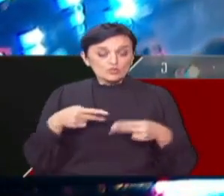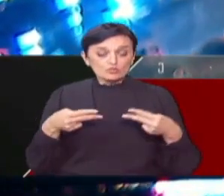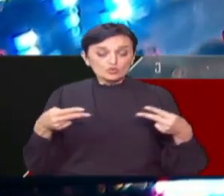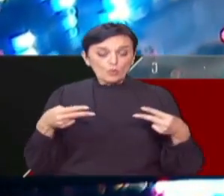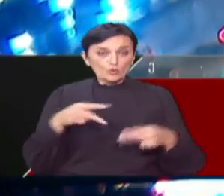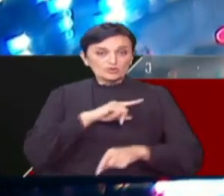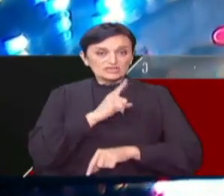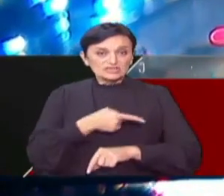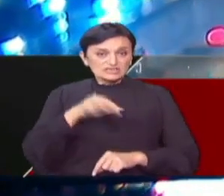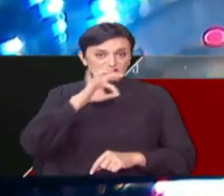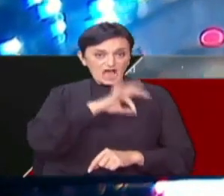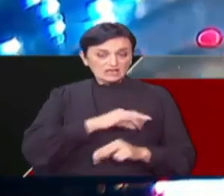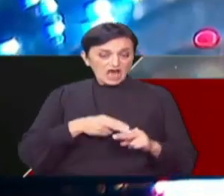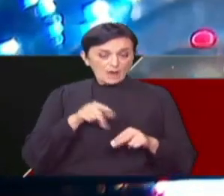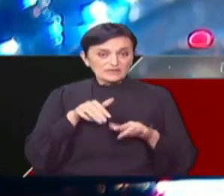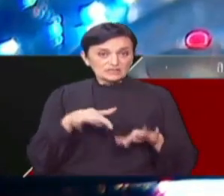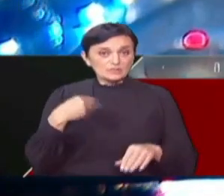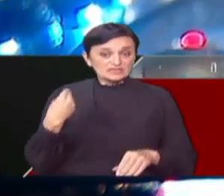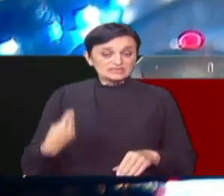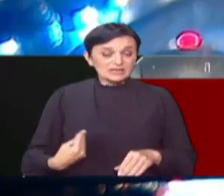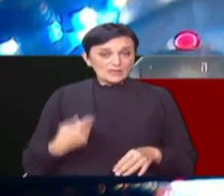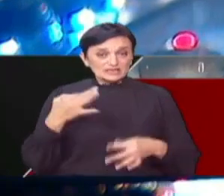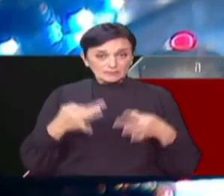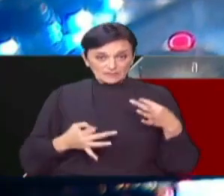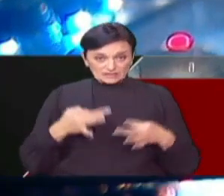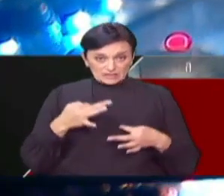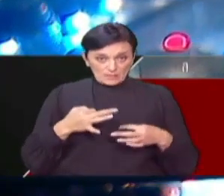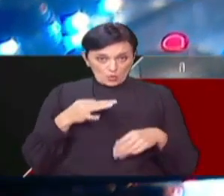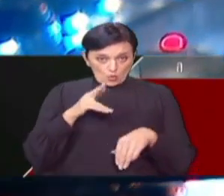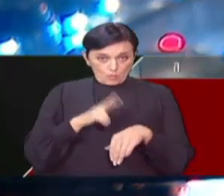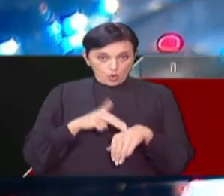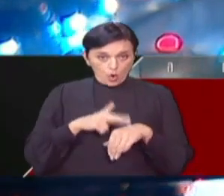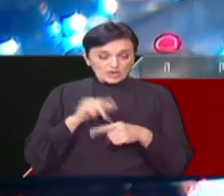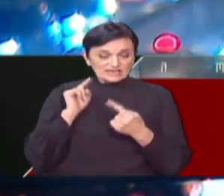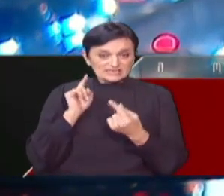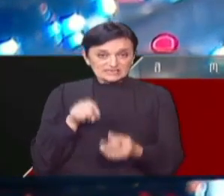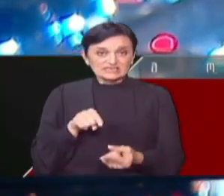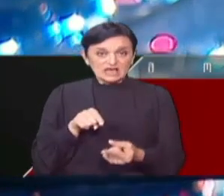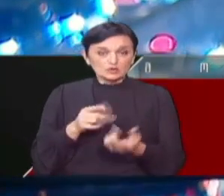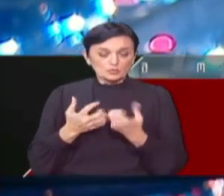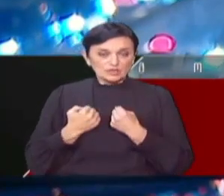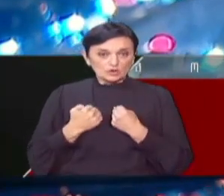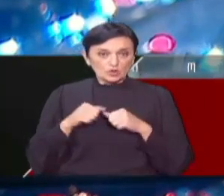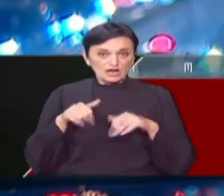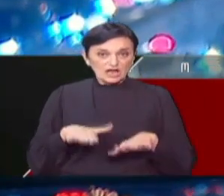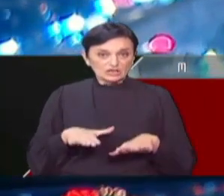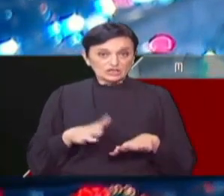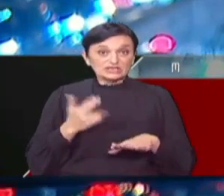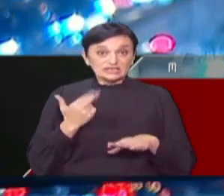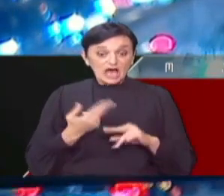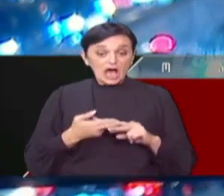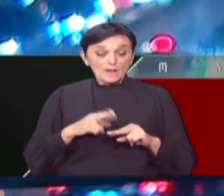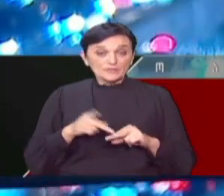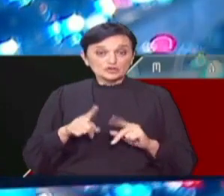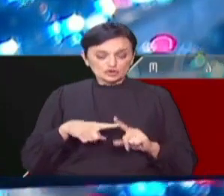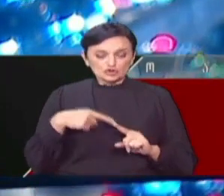პროპორციული ძალა გამოიყენეს ამ საქმეში სტრასბურგის სასამართლომ პოლიციელების წინააღმდეგ მიიღო გადაწყვეტილება და სწორედ